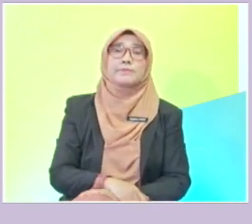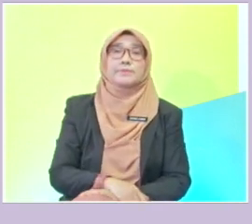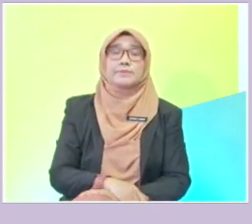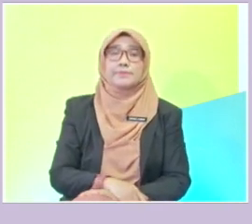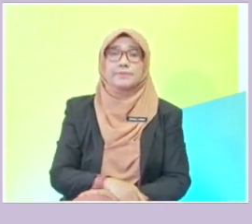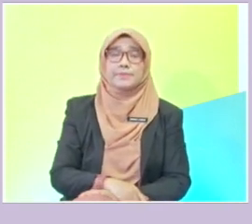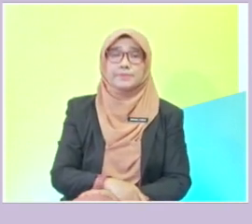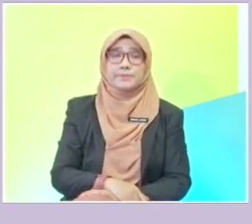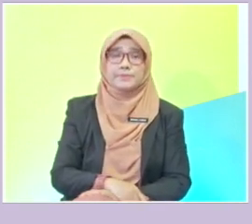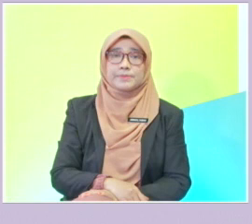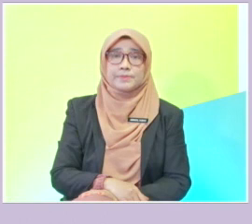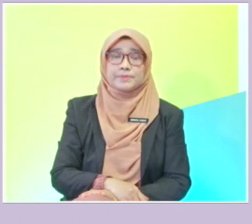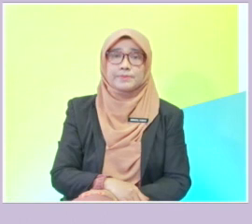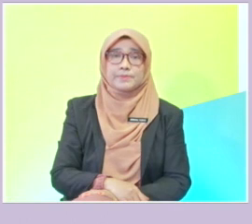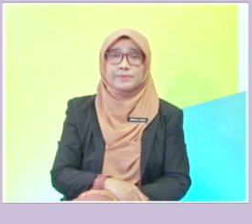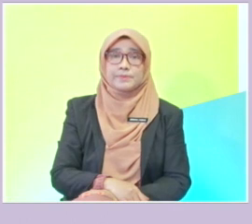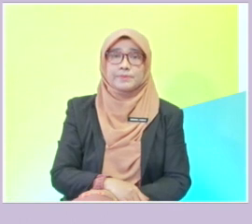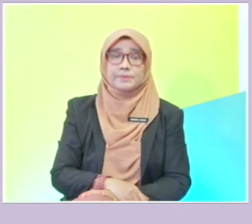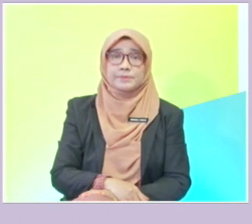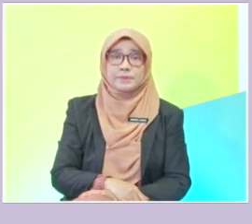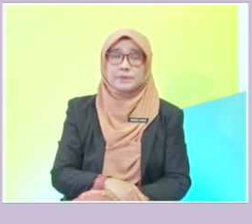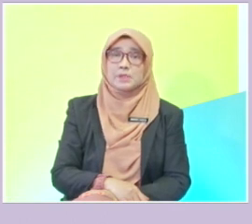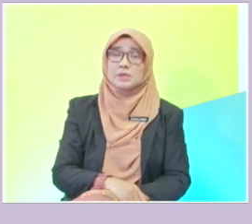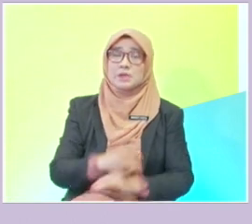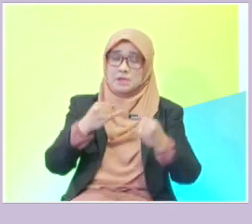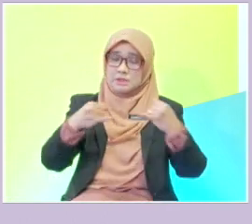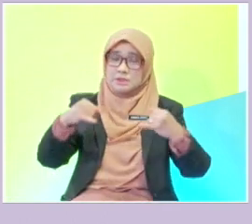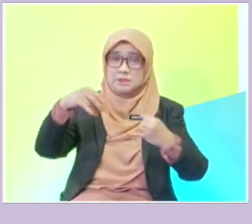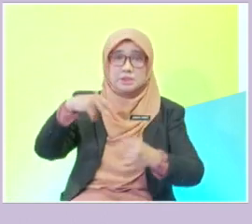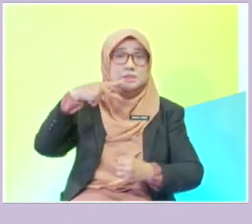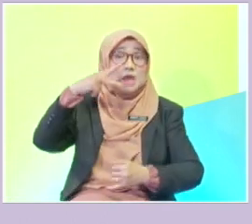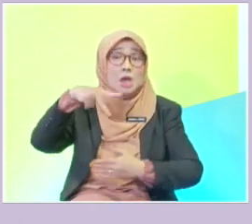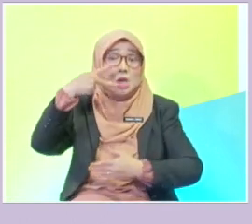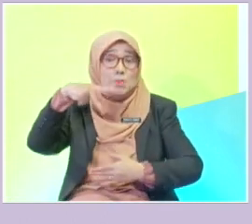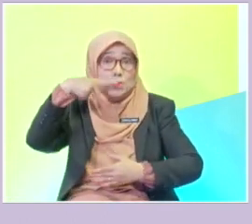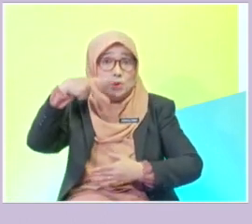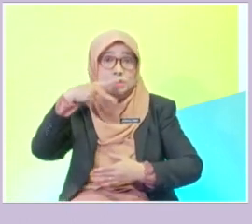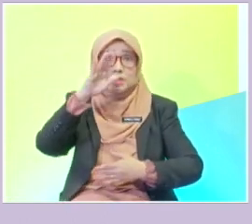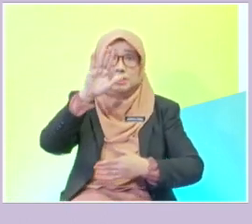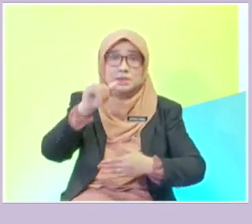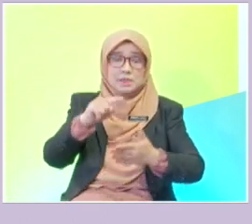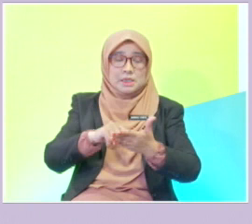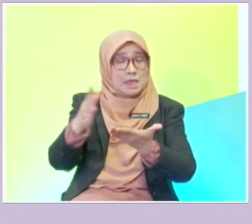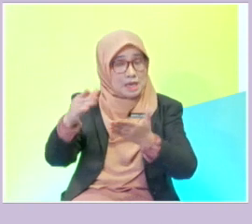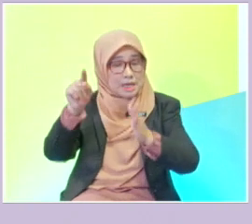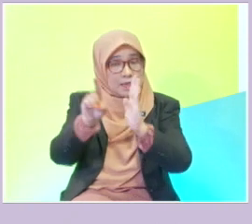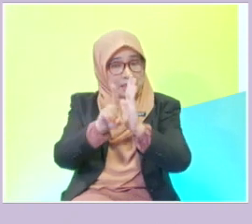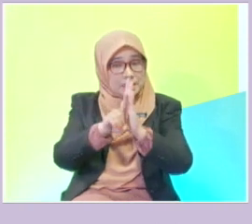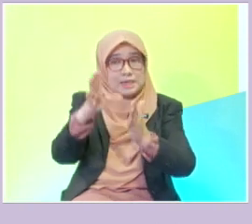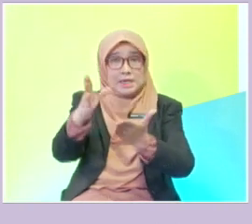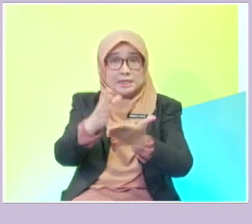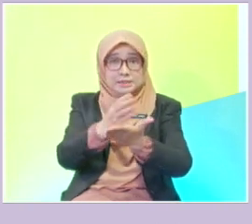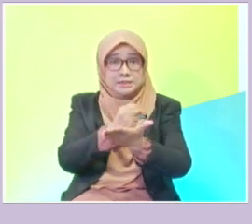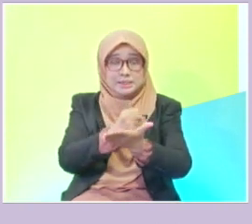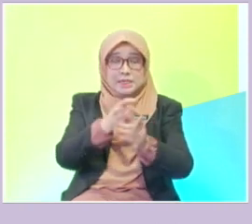Okey, baik. Antibodi adalah sejenis protein yang dihasilkan oleh sel darah putih ke dalam aliran darah